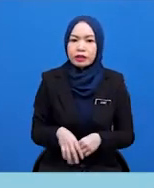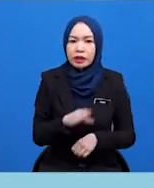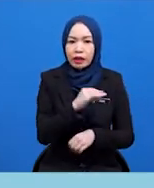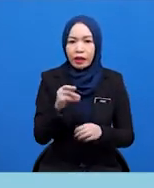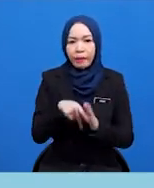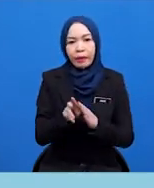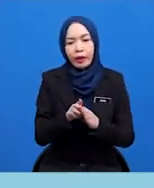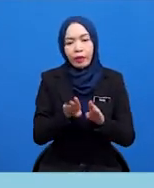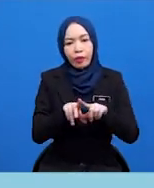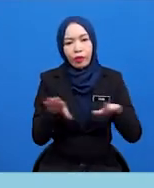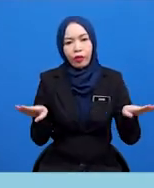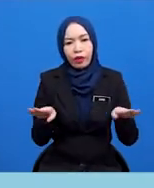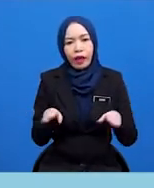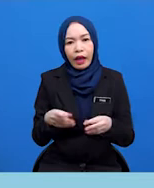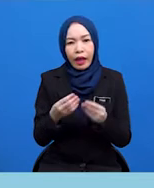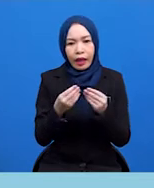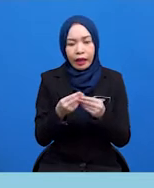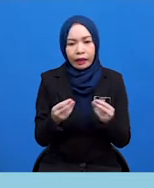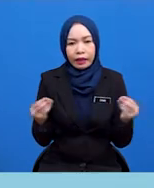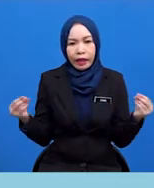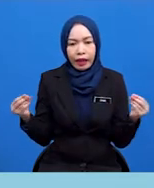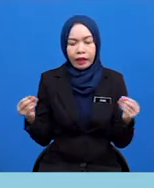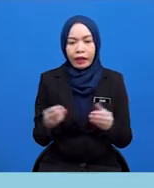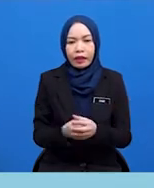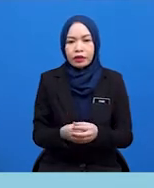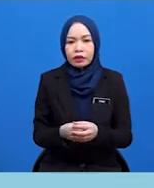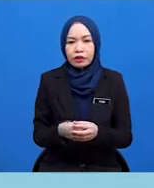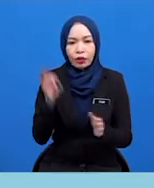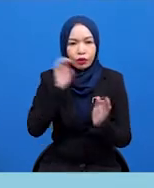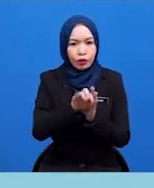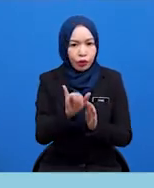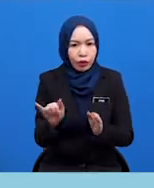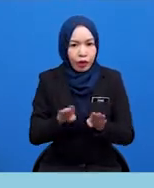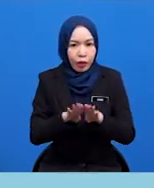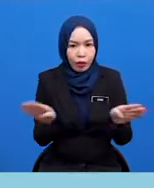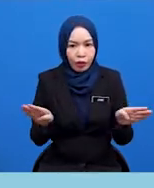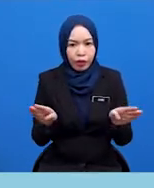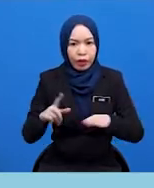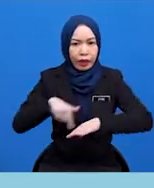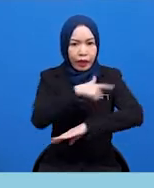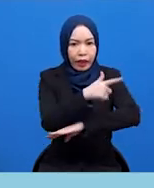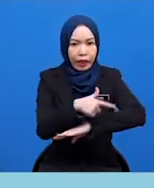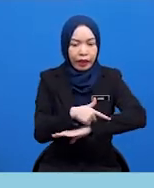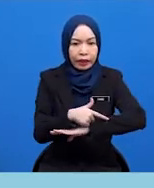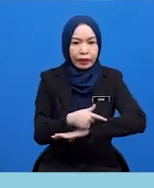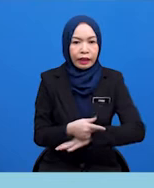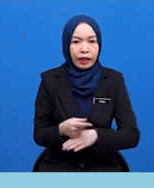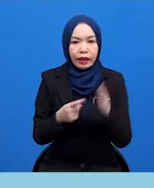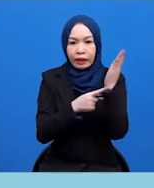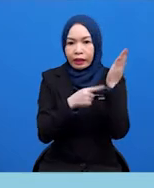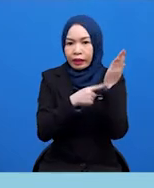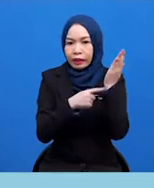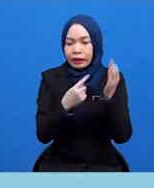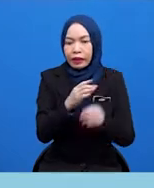kawasan pertanian baharu seperti membuka ladang getah dan kelapa sawit melibatkan penebangan